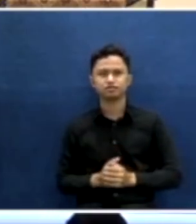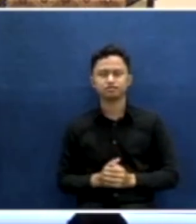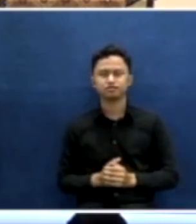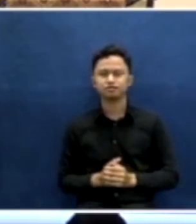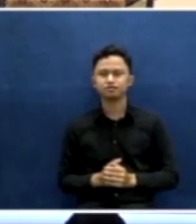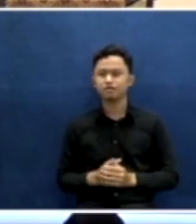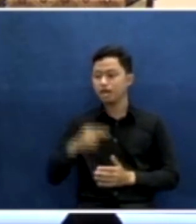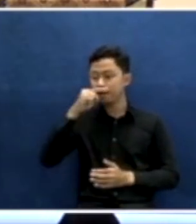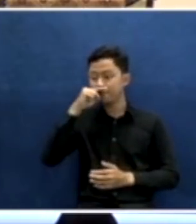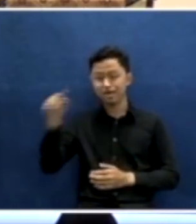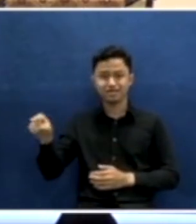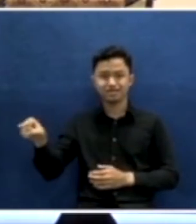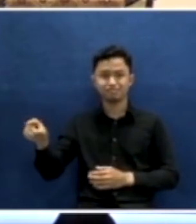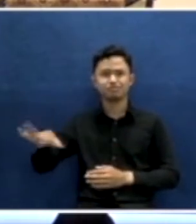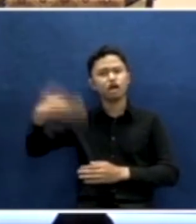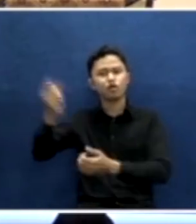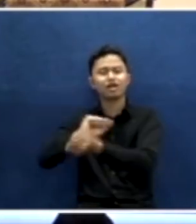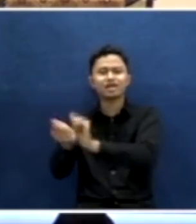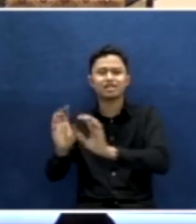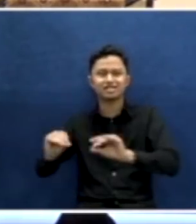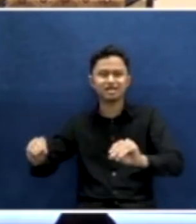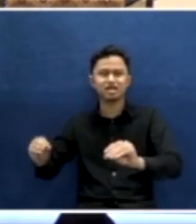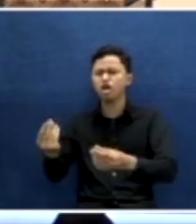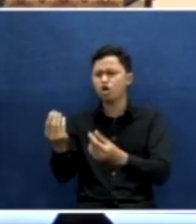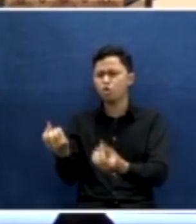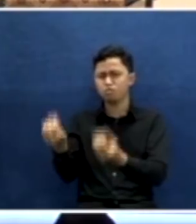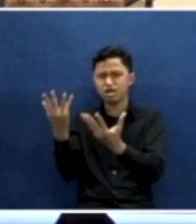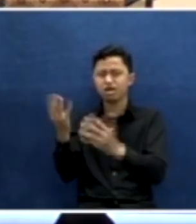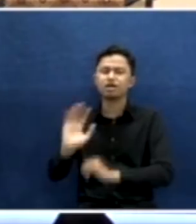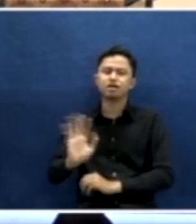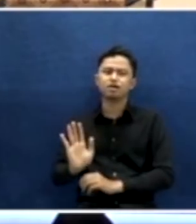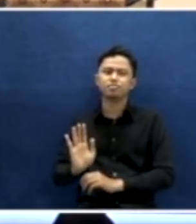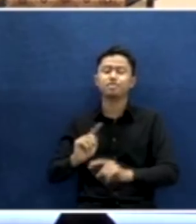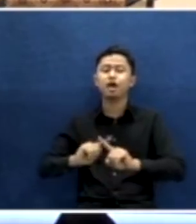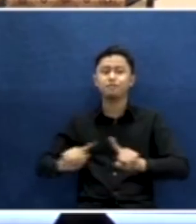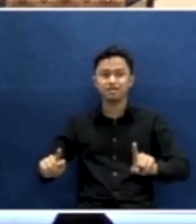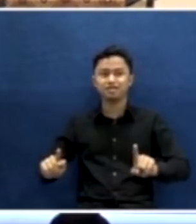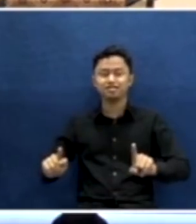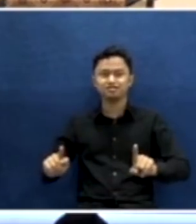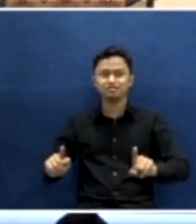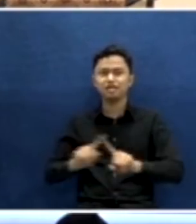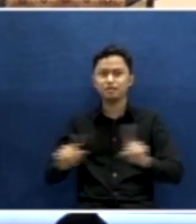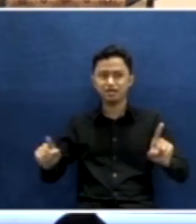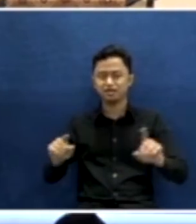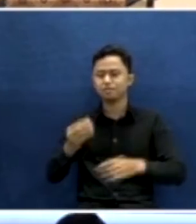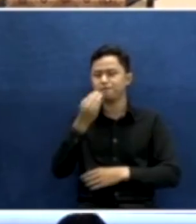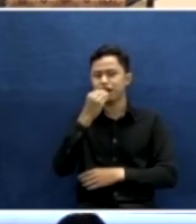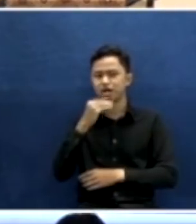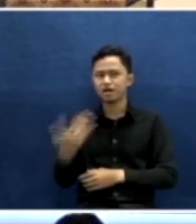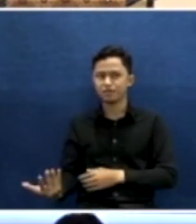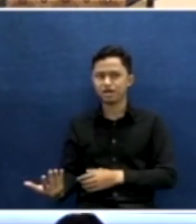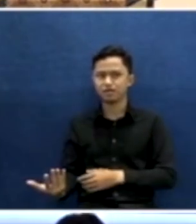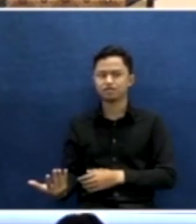gaji yang sebelumnya tidak sebelum Pa sebelumnya tapi ternyata seiring dengan memperbaiki makanannya